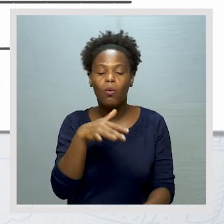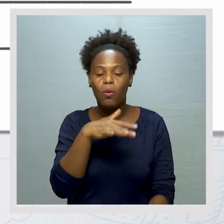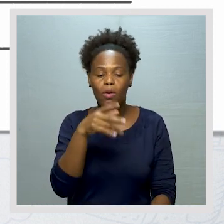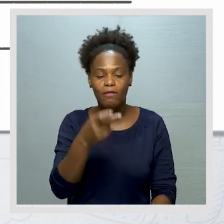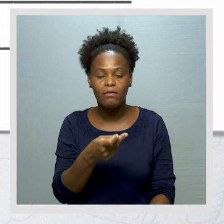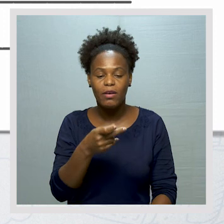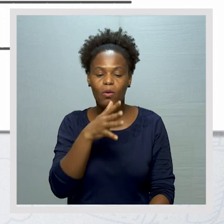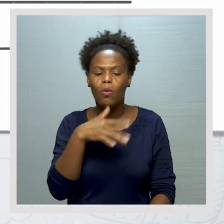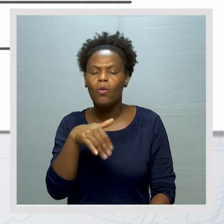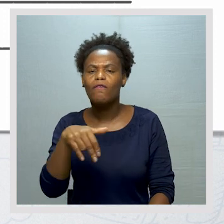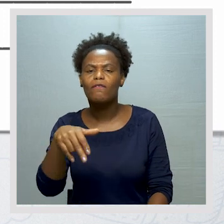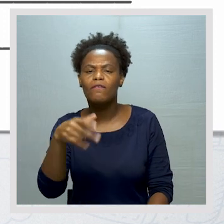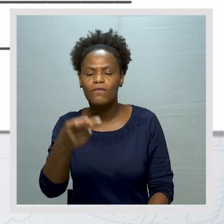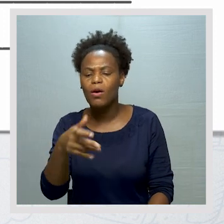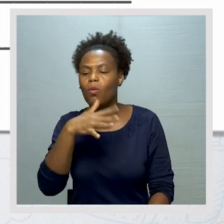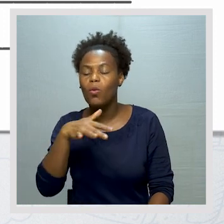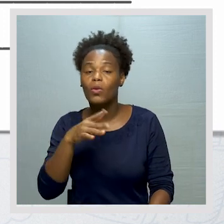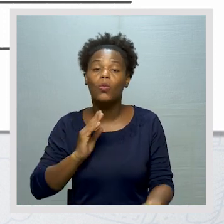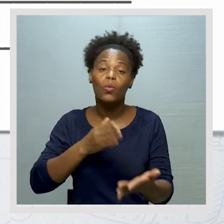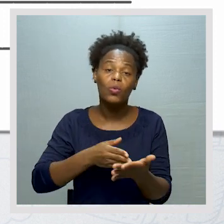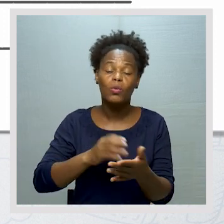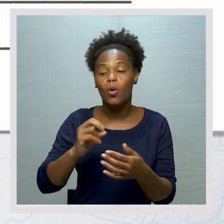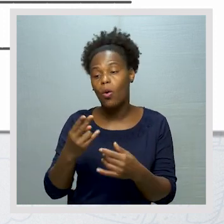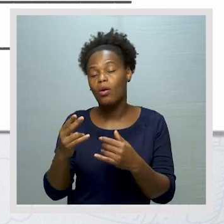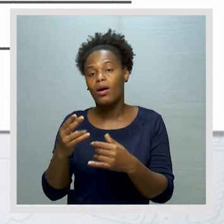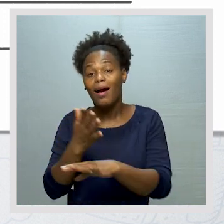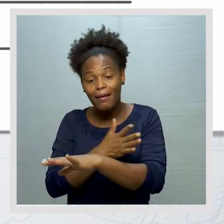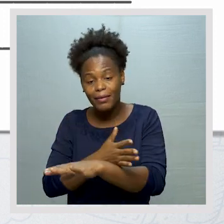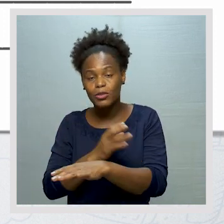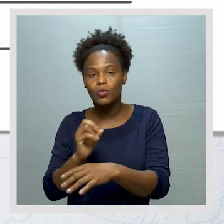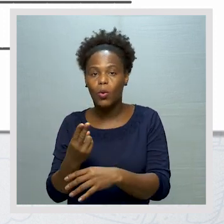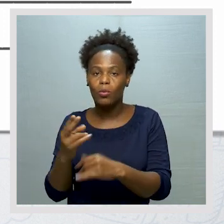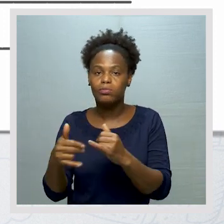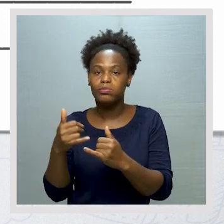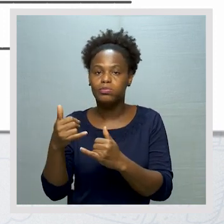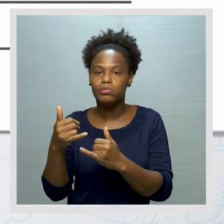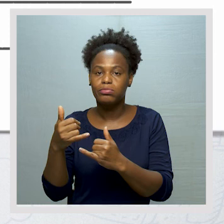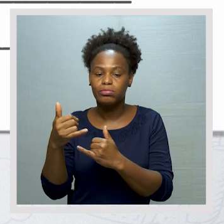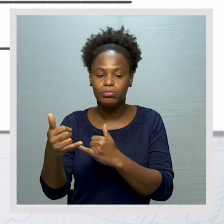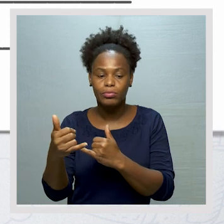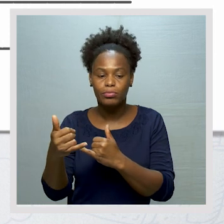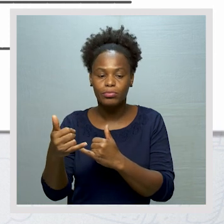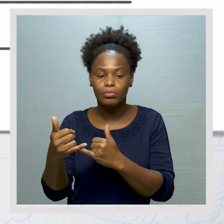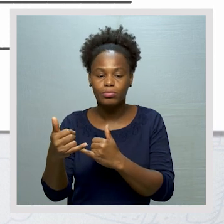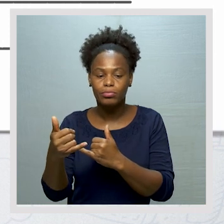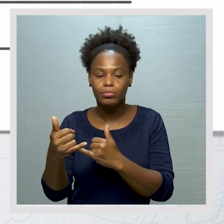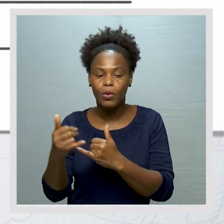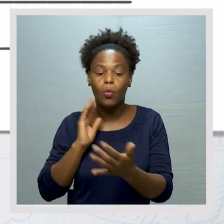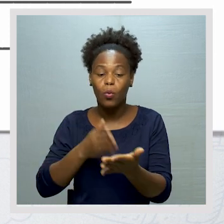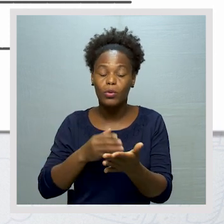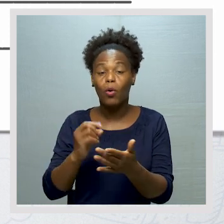que je vais placer dernière et où est-ce que je vais placer éliminatoire, selon les règles qu'on a